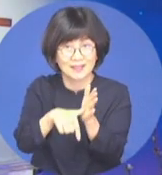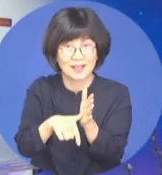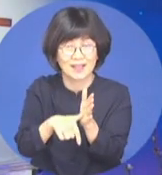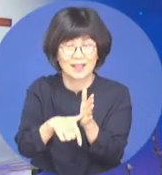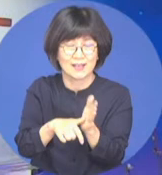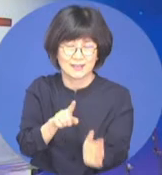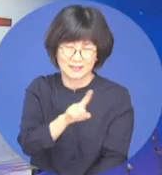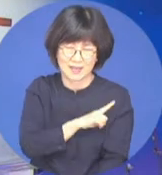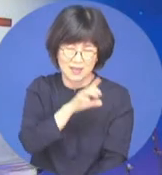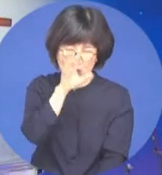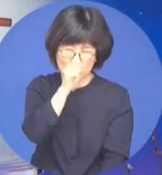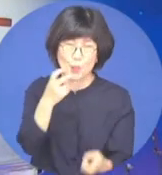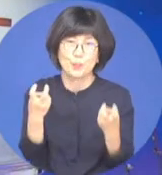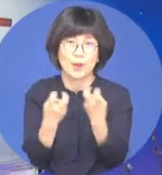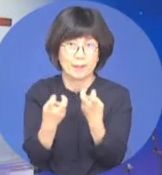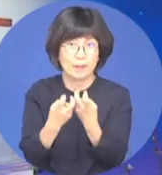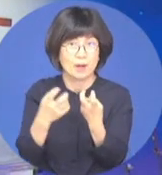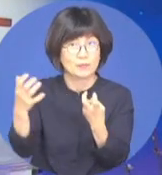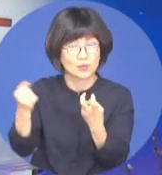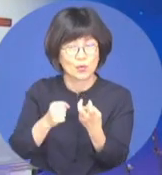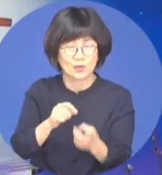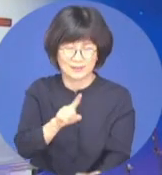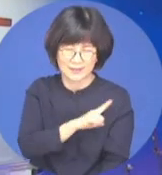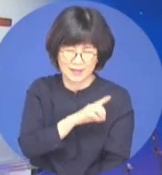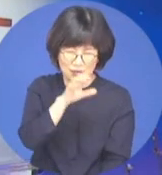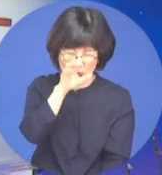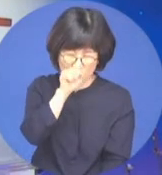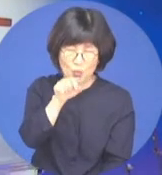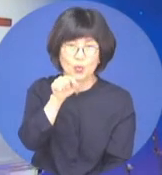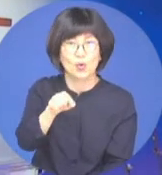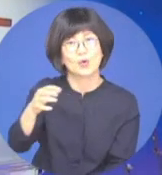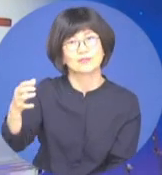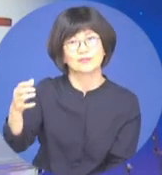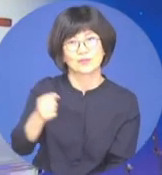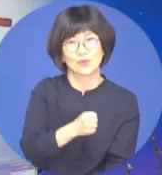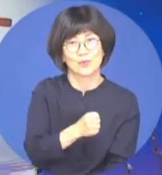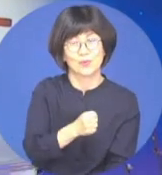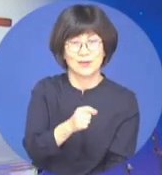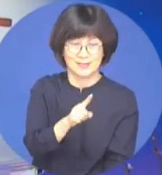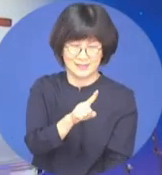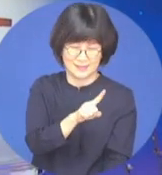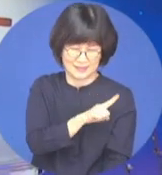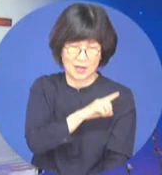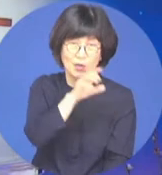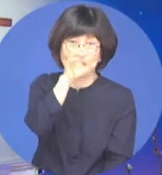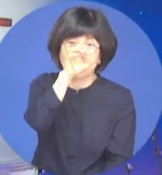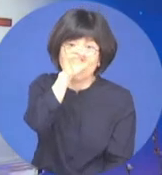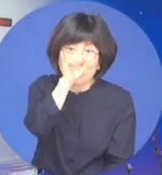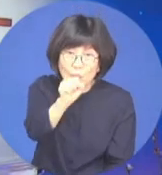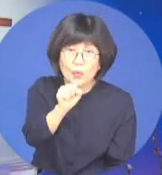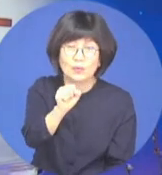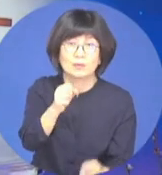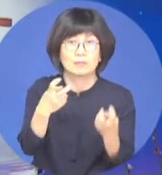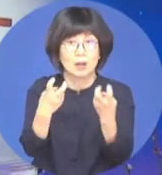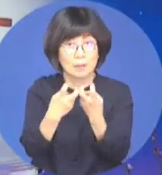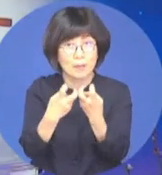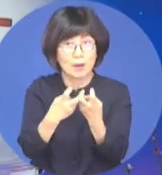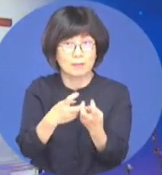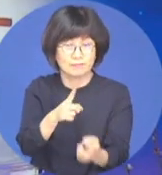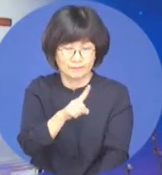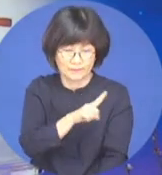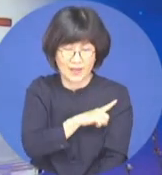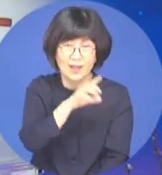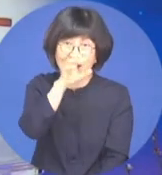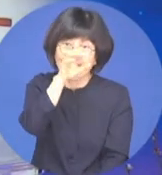방법으로, 가장 좋은 것으로, 가장 좋은 것으로, 가장 좋은 방법으로, 가장